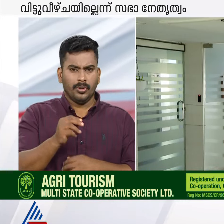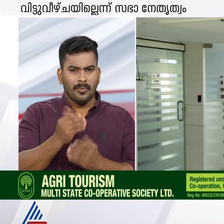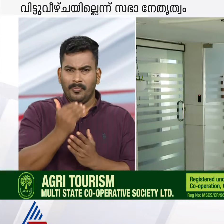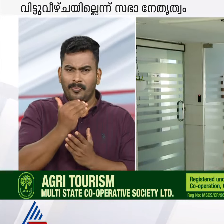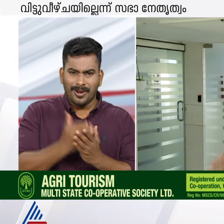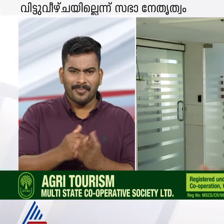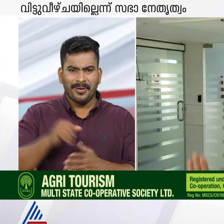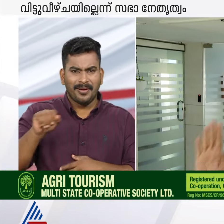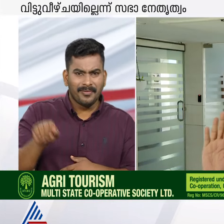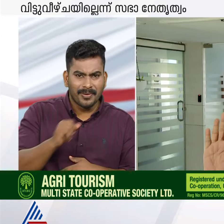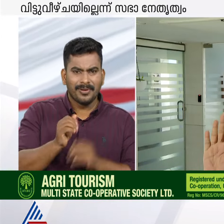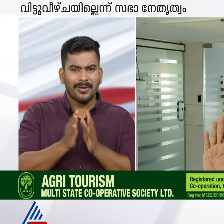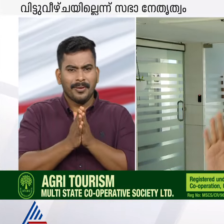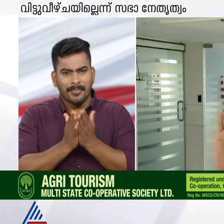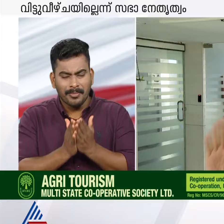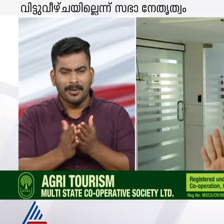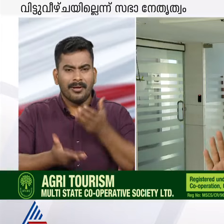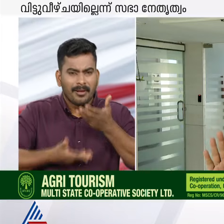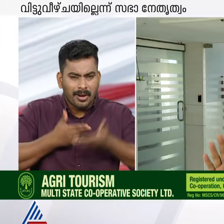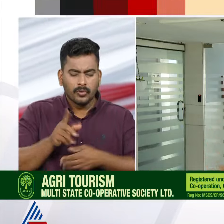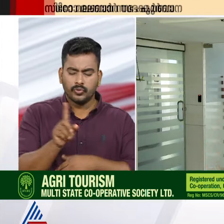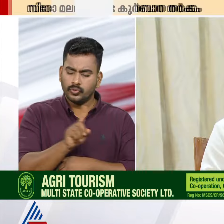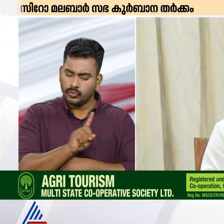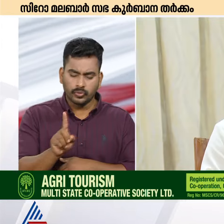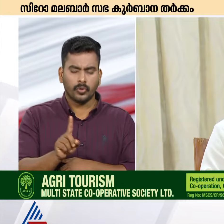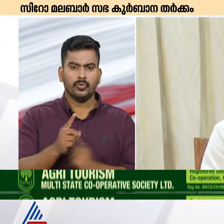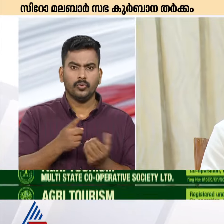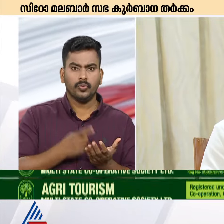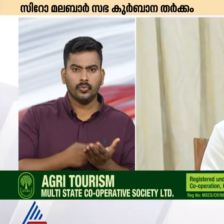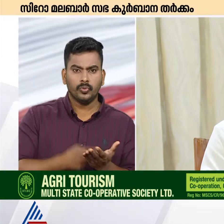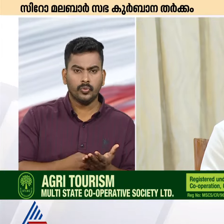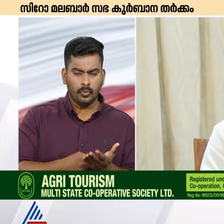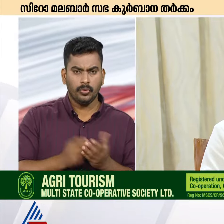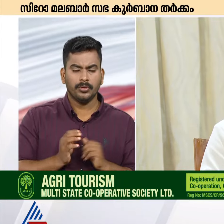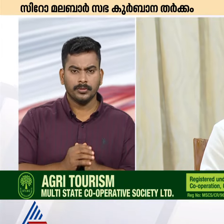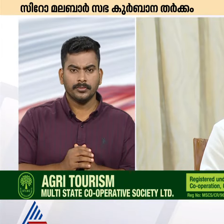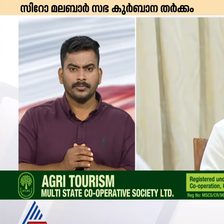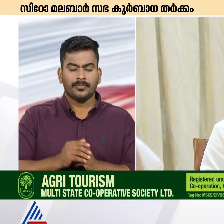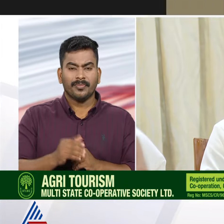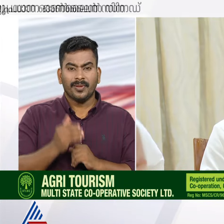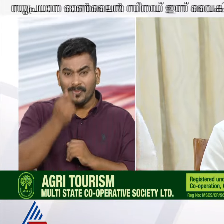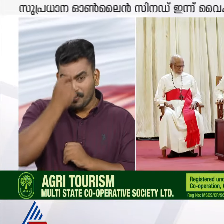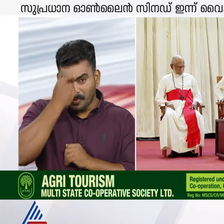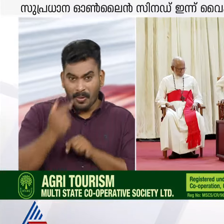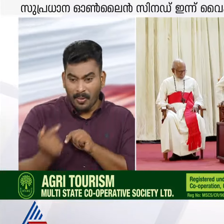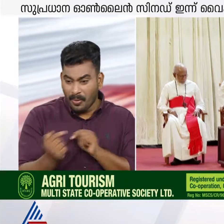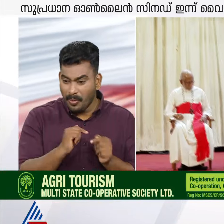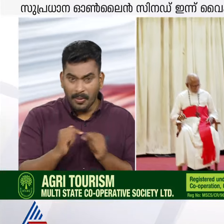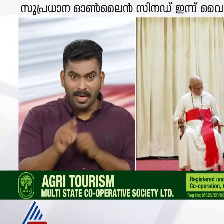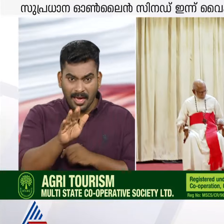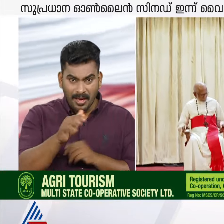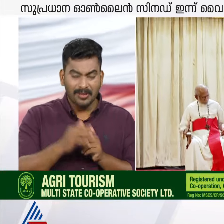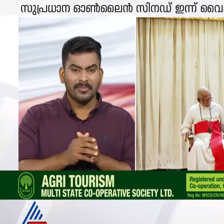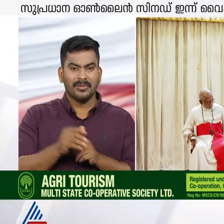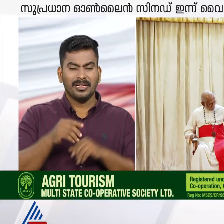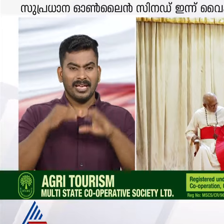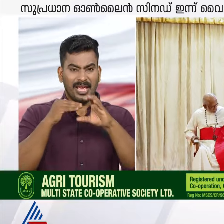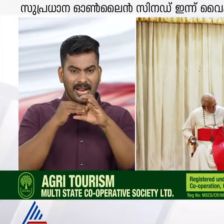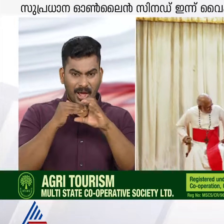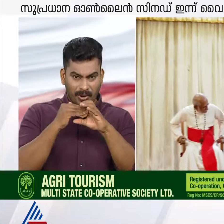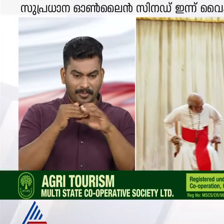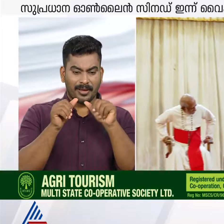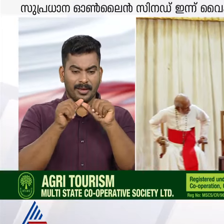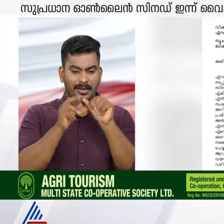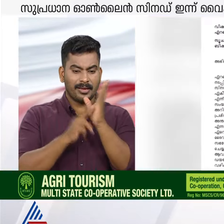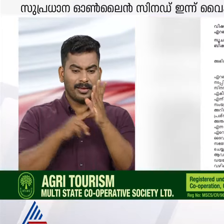ചെയ്യാനുള്ള അവകാശമുണ്ടായിരിക്കില്ല എന്നതാണ് പറഞ്ഞിരിക്കുന്നത്. കുർബാന തർക്കത്തിൽ സമവായം വേണമെന്നും എറണാകുളം അങ്കമാലി അതിരൂപതയ്ക്ക് ഇളവ് നൽകുന്നത്